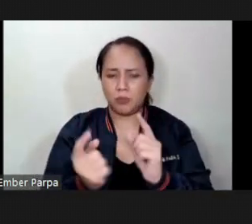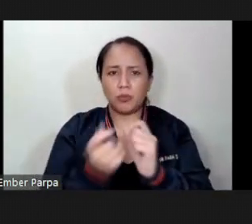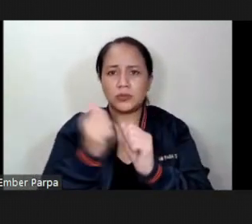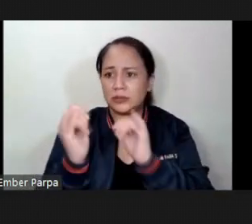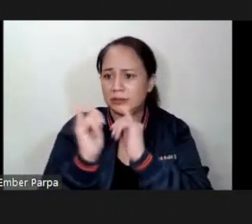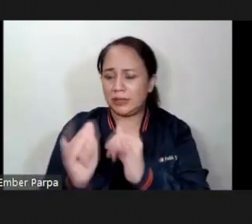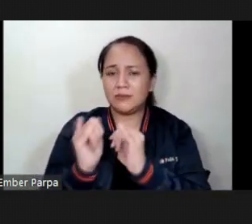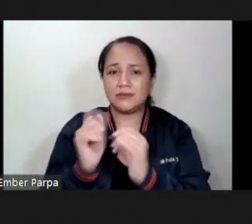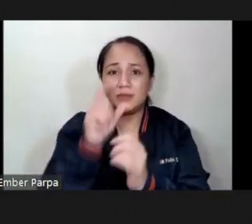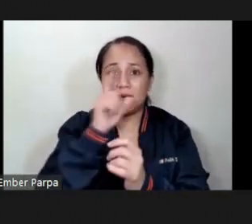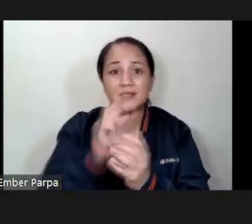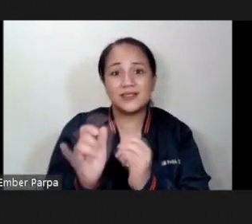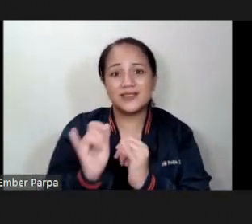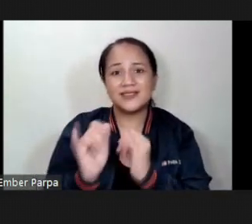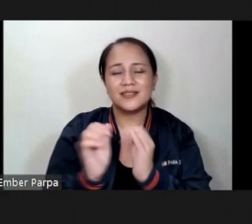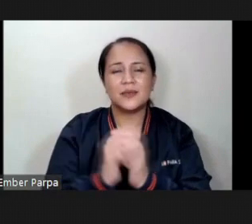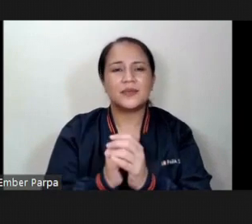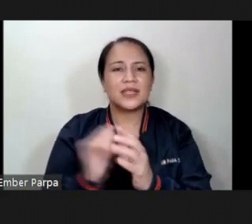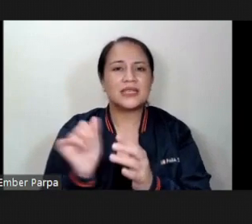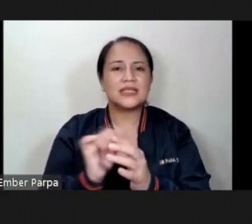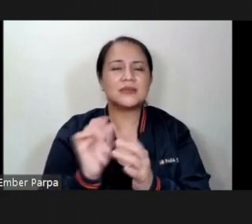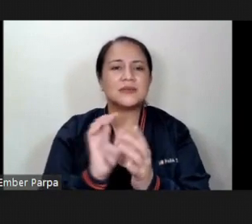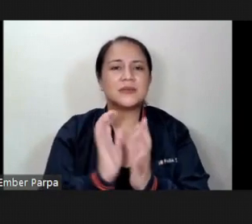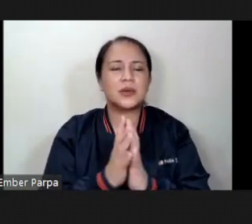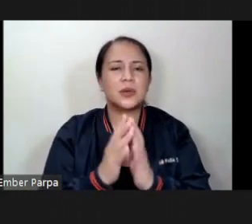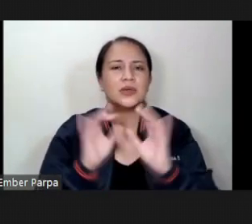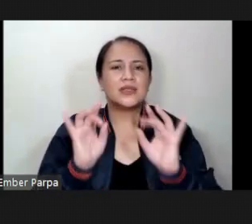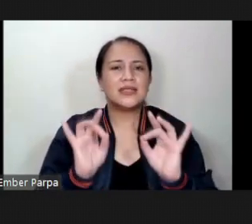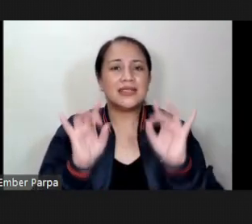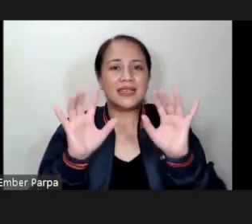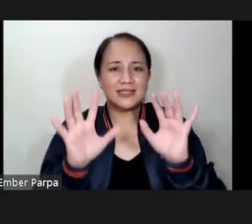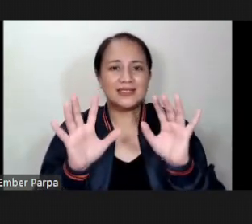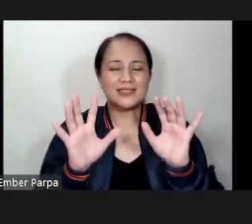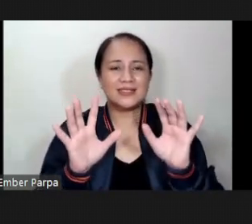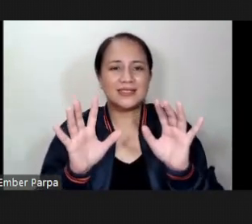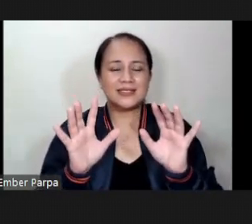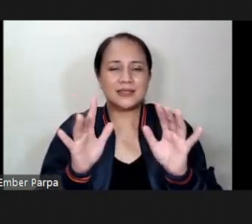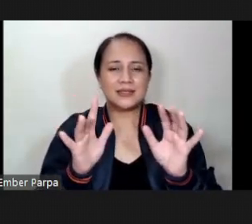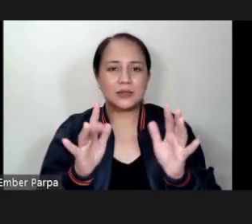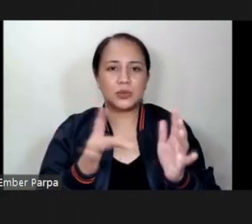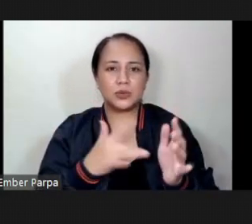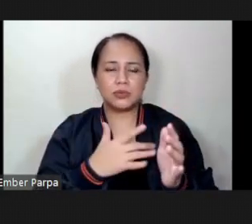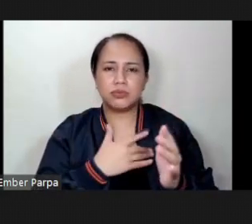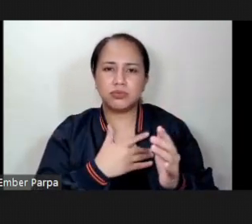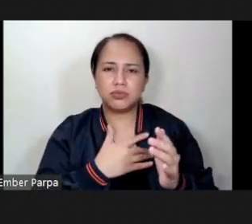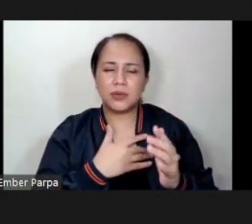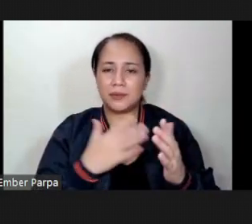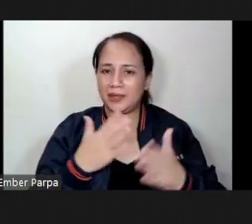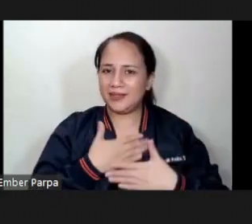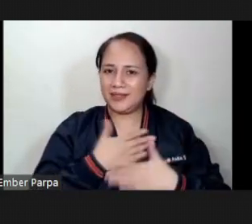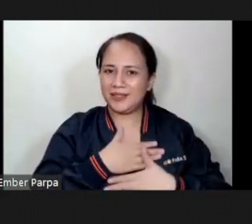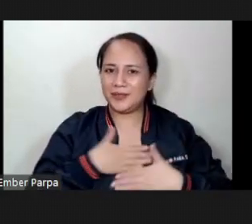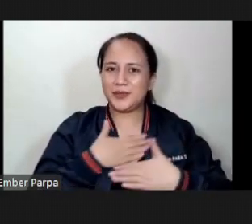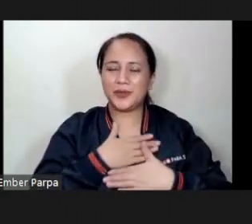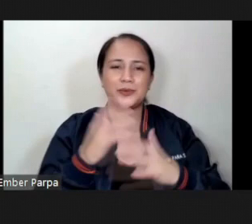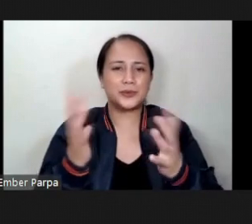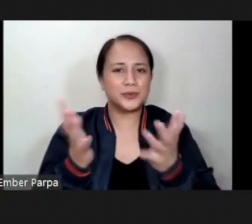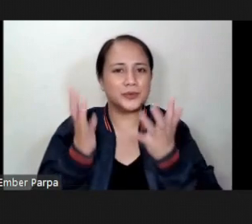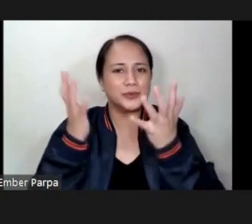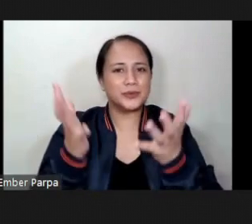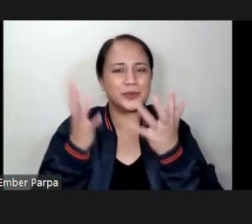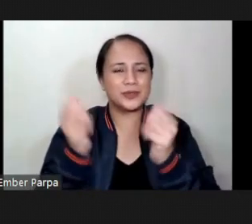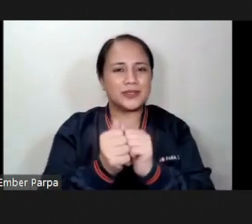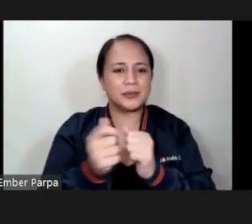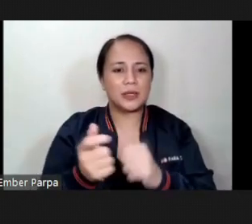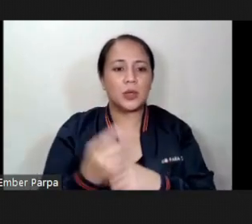kanila. So parang nagiging magaan ang loob, nagiging masaya kami sa pakikipagkwentuhan sa kanila. We